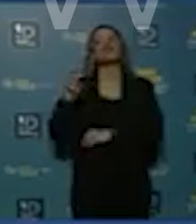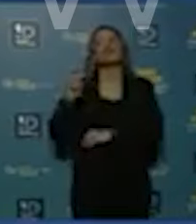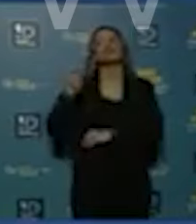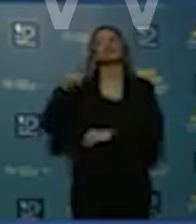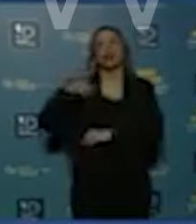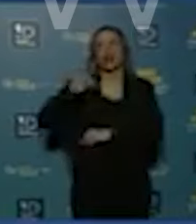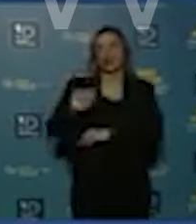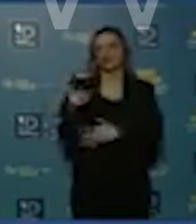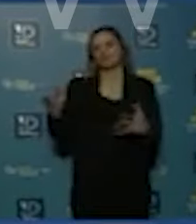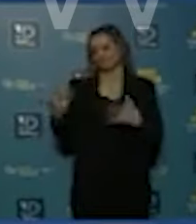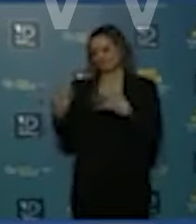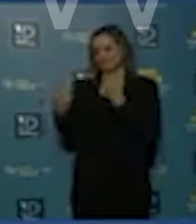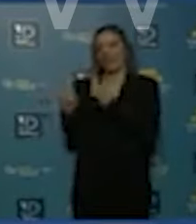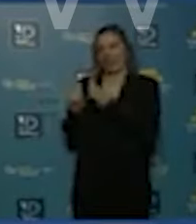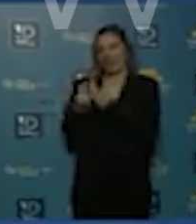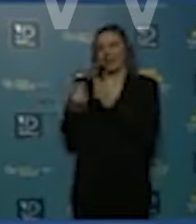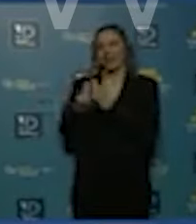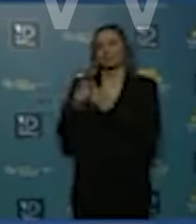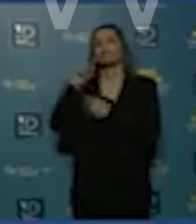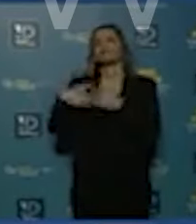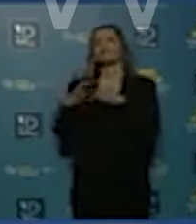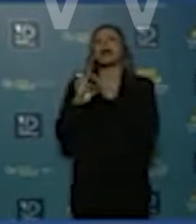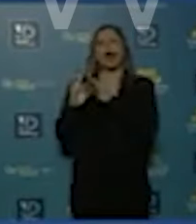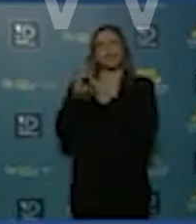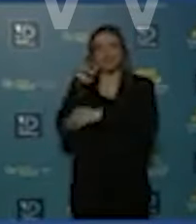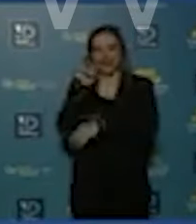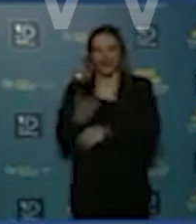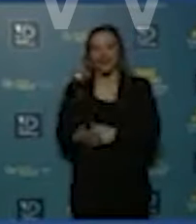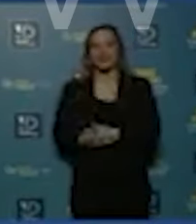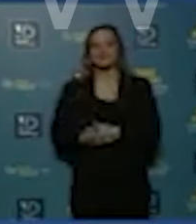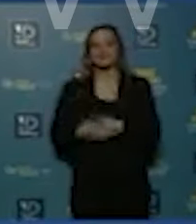un'amica, certo anche fra amici ogni tanto ci sono punti di vista diversi.